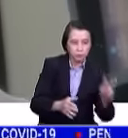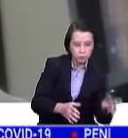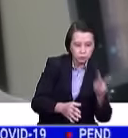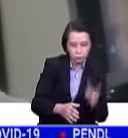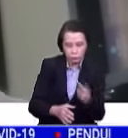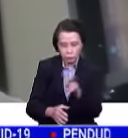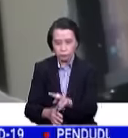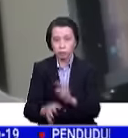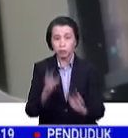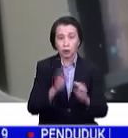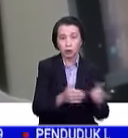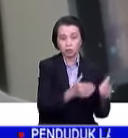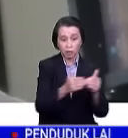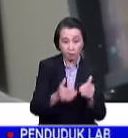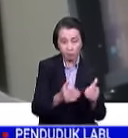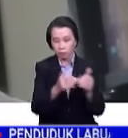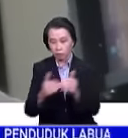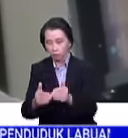ini berlaku,